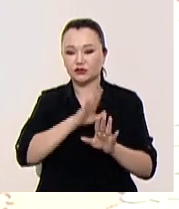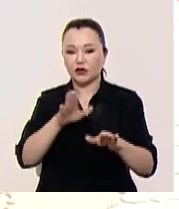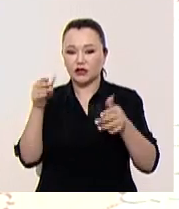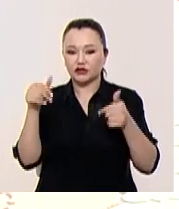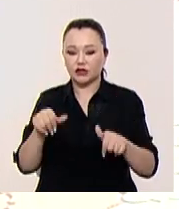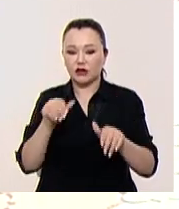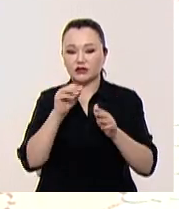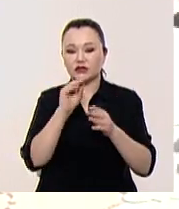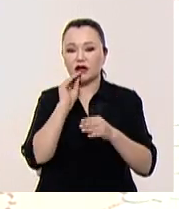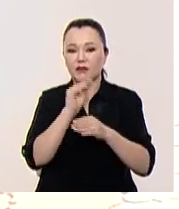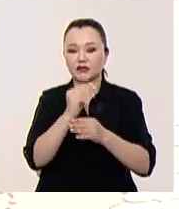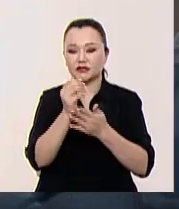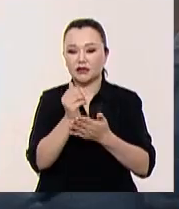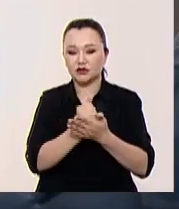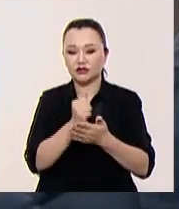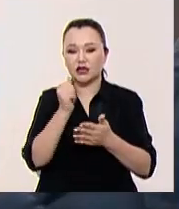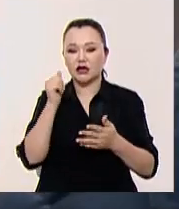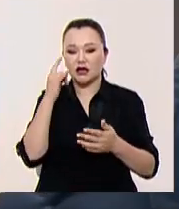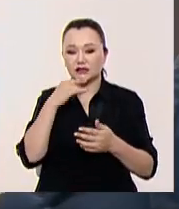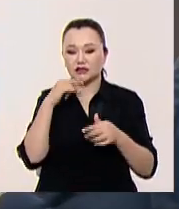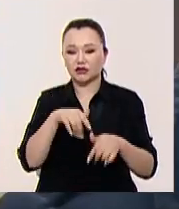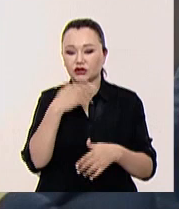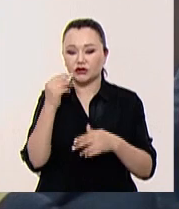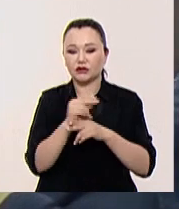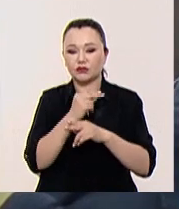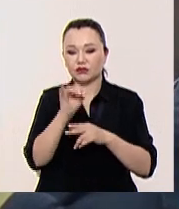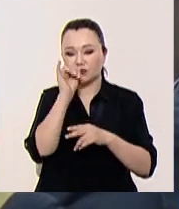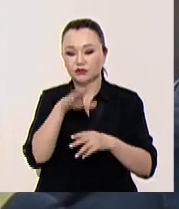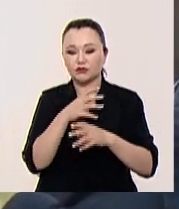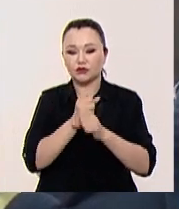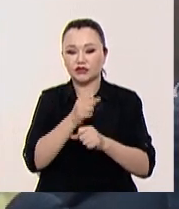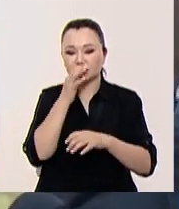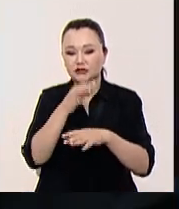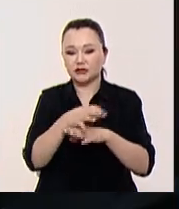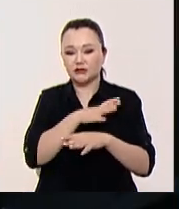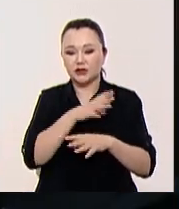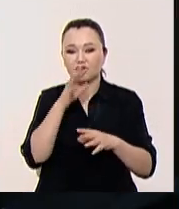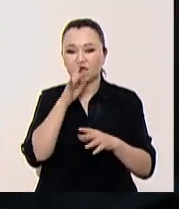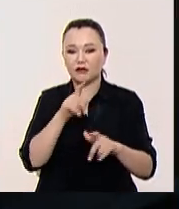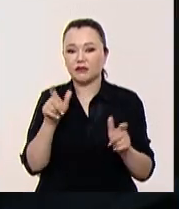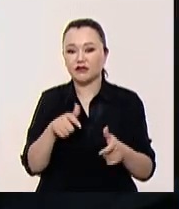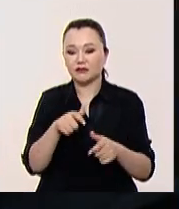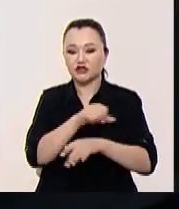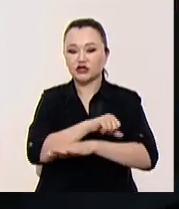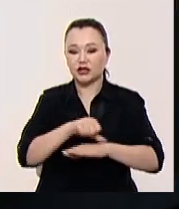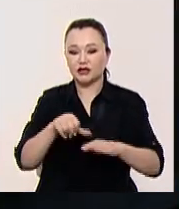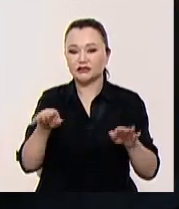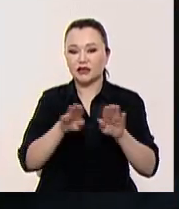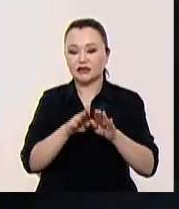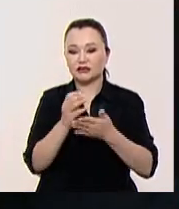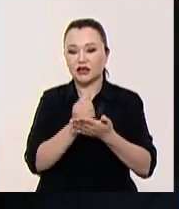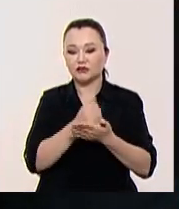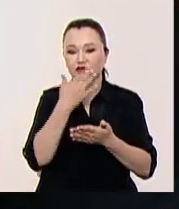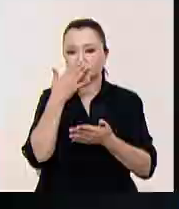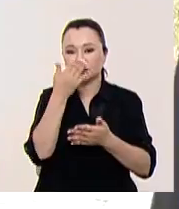тақтайшалардың қосымша бөлшектері Қазақстанда шығарылмайтындықтан жөндей алмадық деп қысқа қайырды. Айтуларынша, пандемия кезінде шекара жабық болып, бөлшектерді